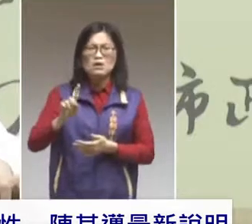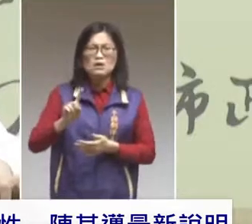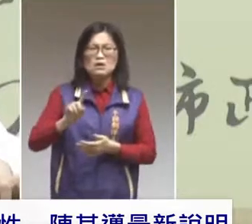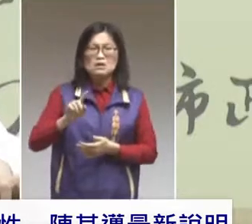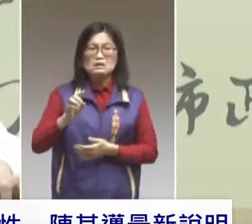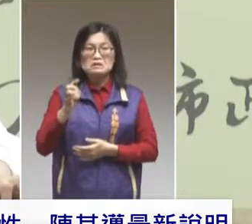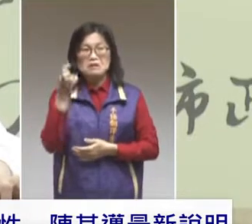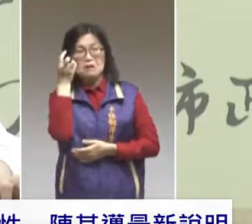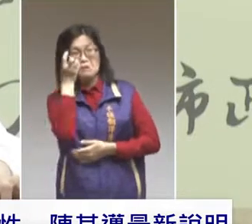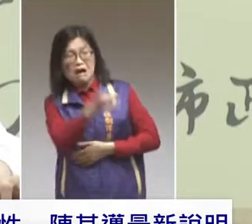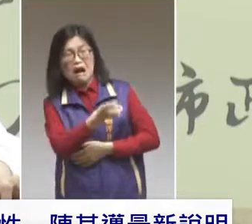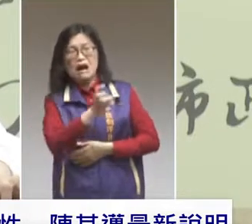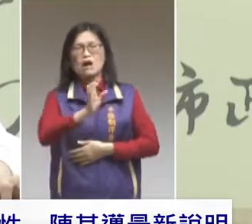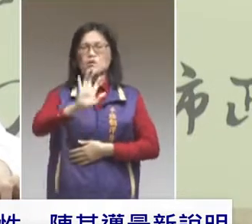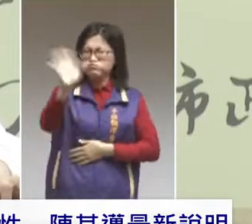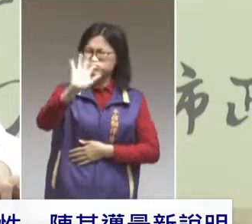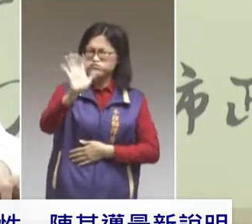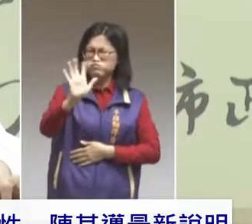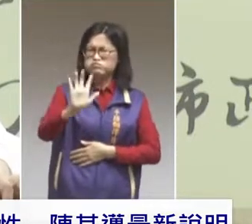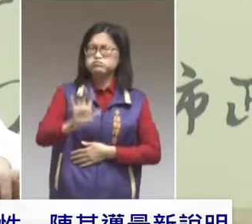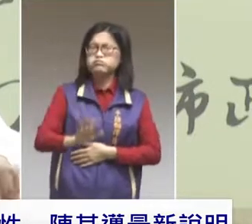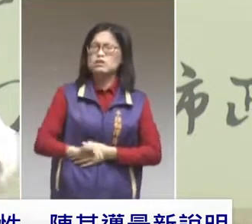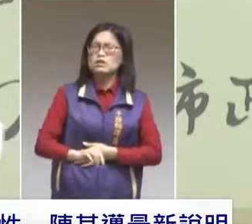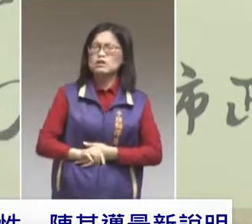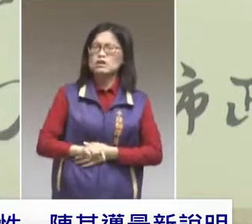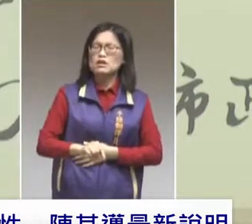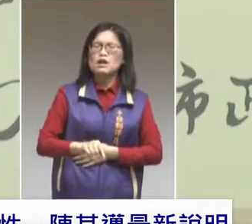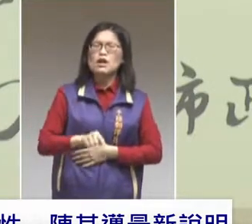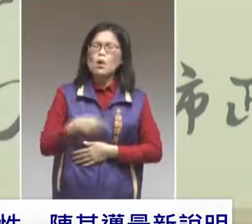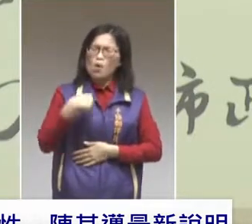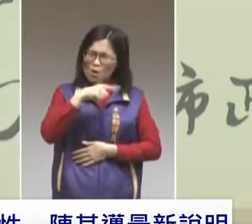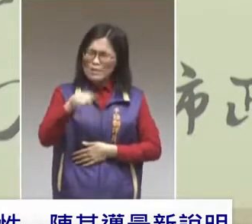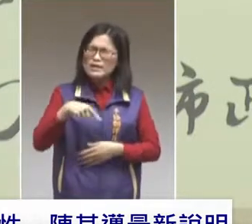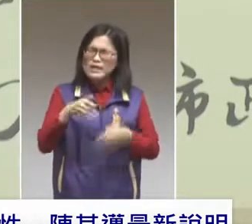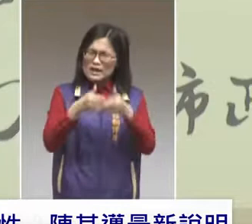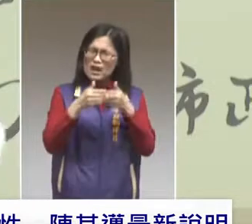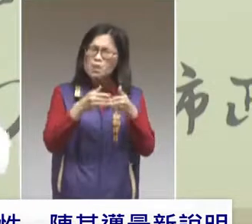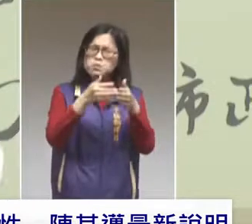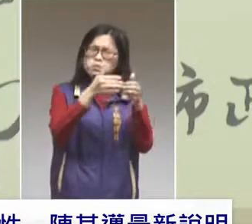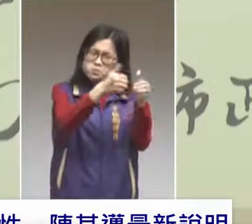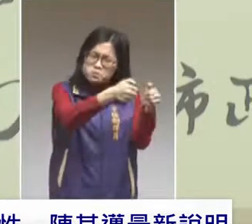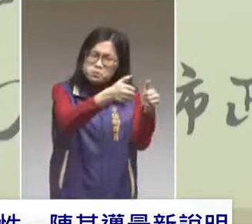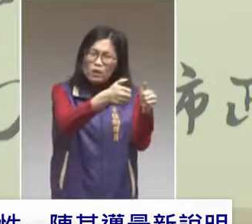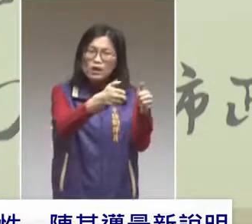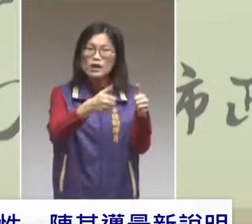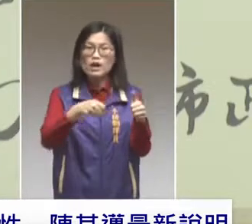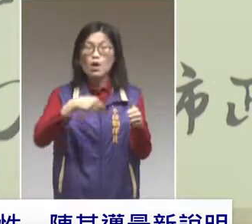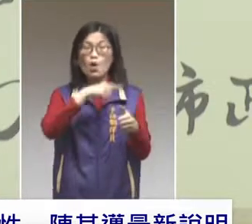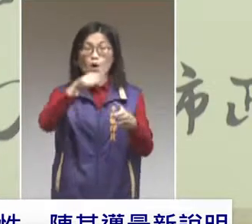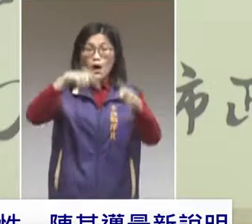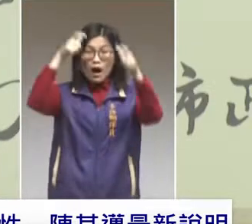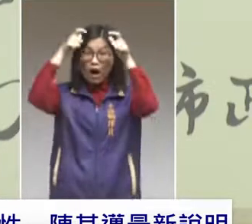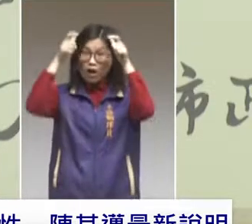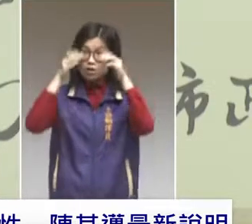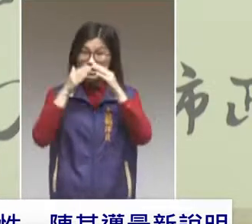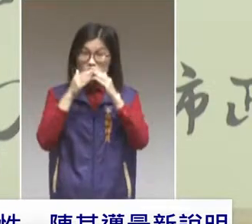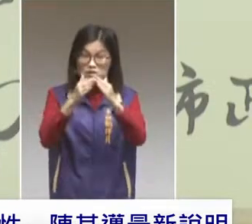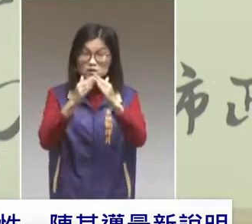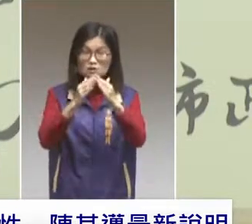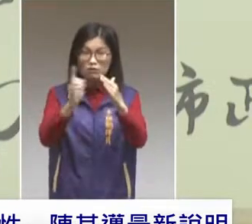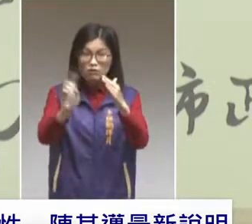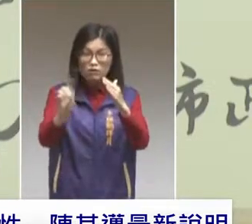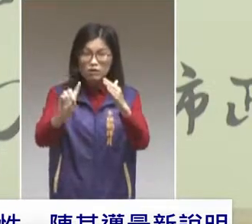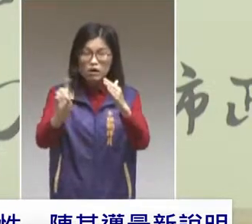个用这个其他不一样的眼光来对待，这样不对，要真的要感谢他们。那我们高